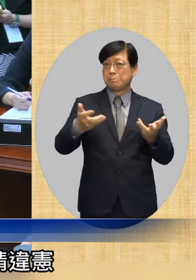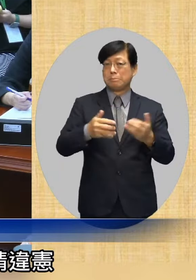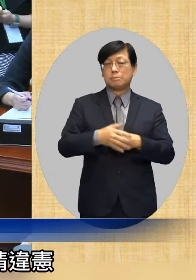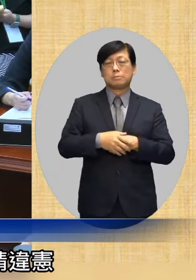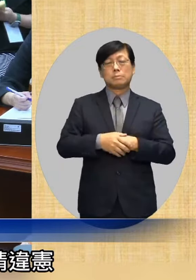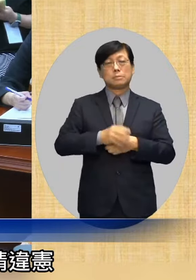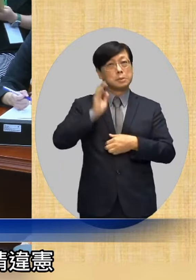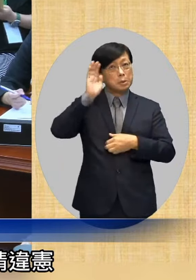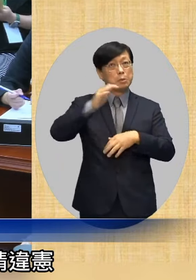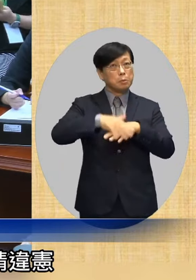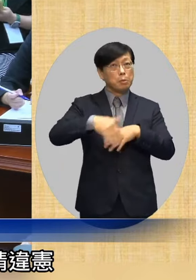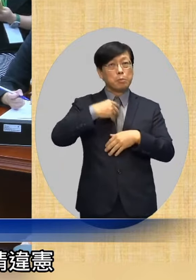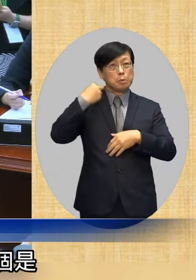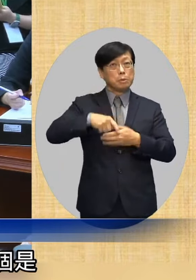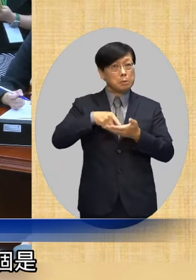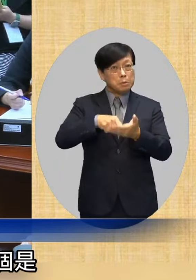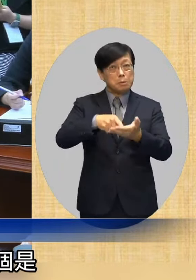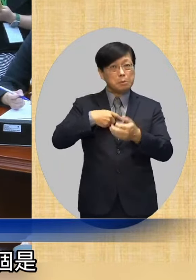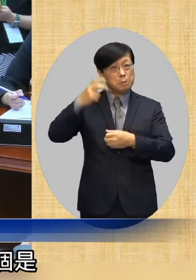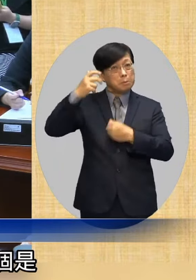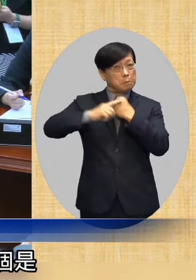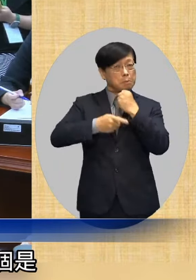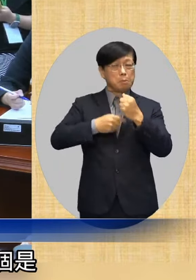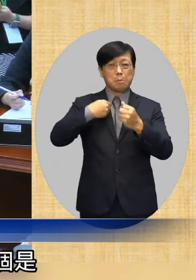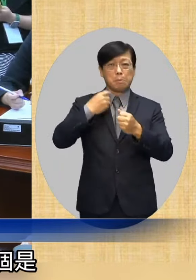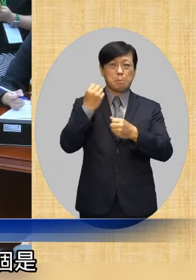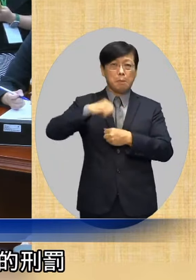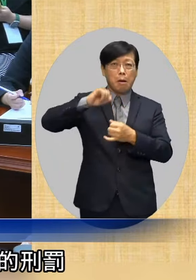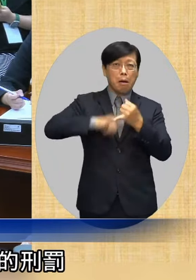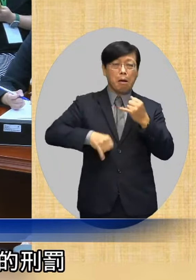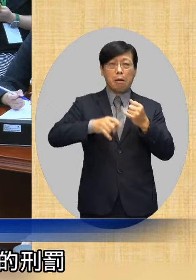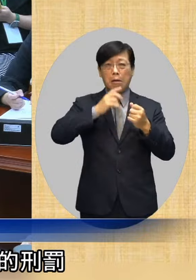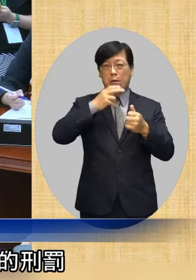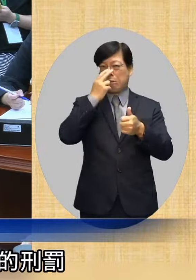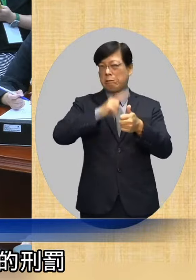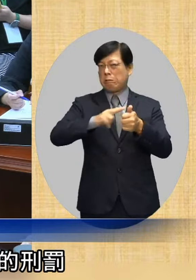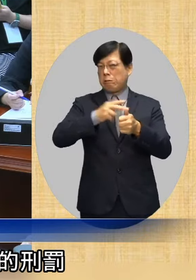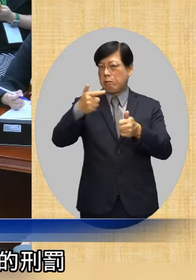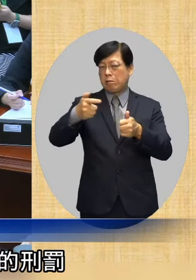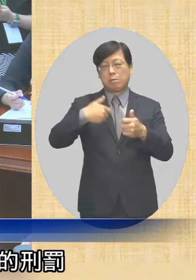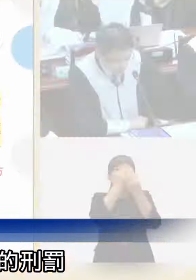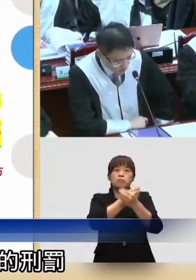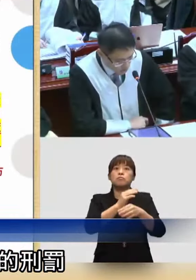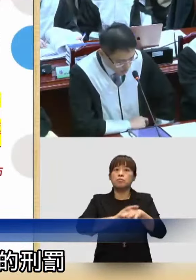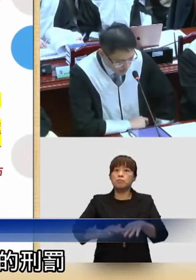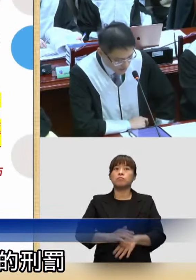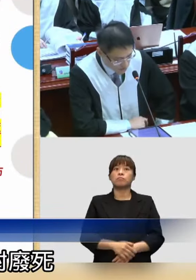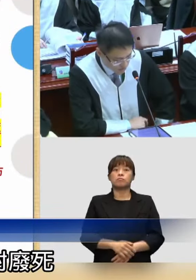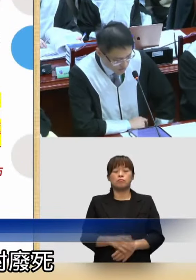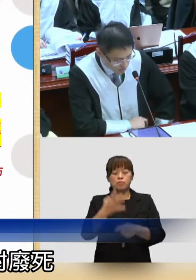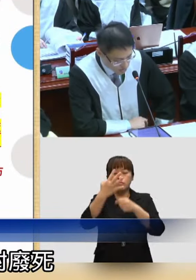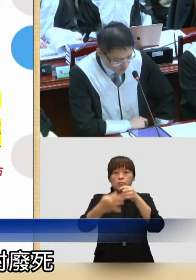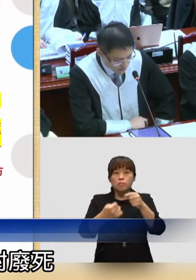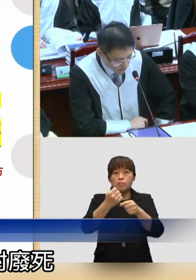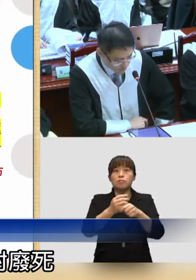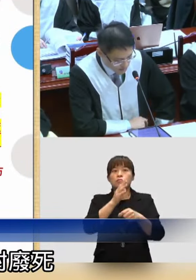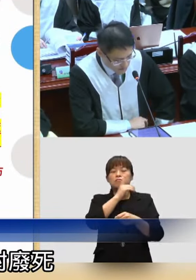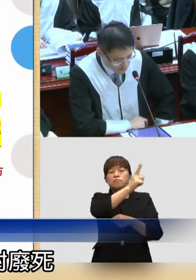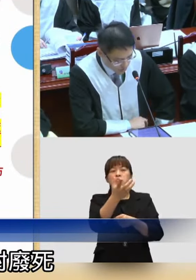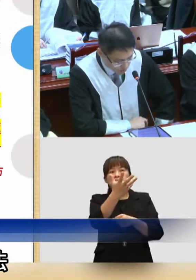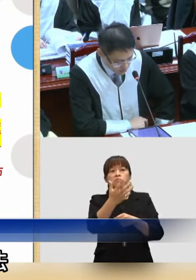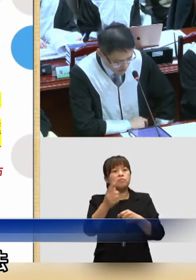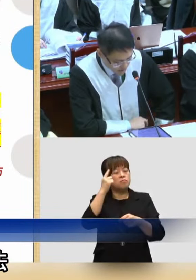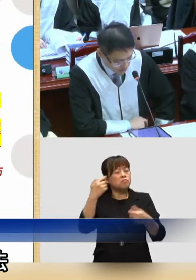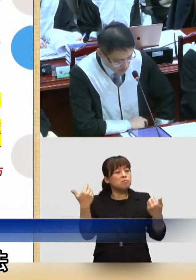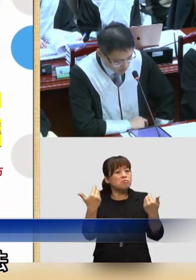次会不会变成又申请违宪，说这个是酷刑，说这个是比死刑更不合人道的残虐的刑罚？ 多年来所谓的多数反对废